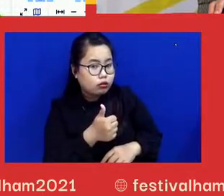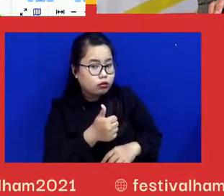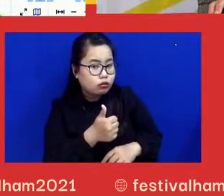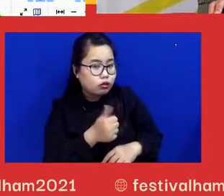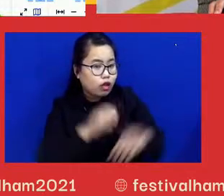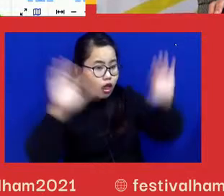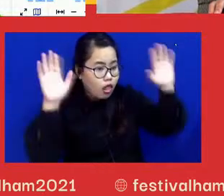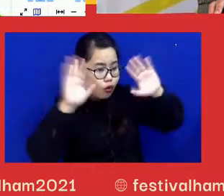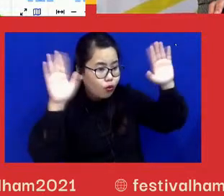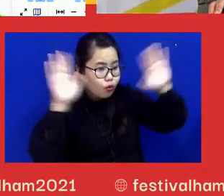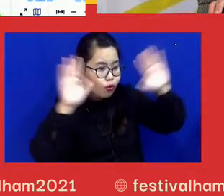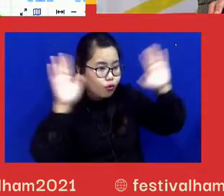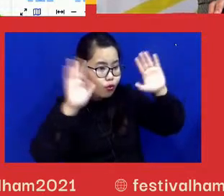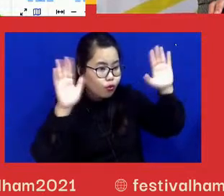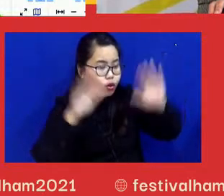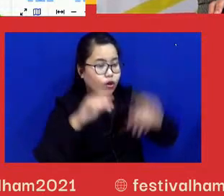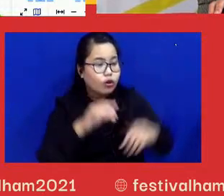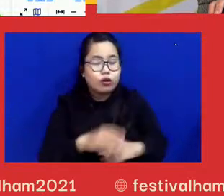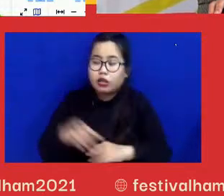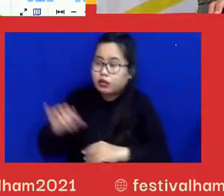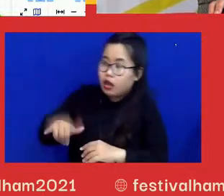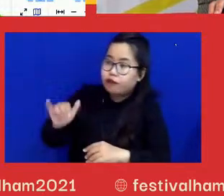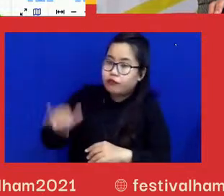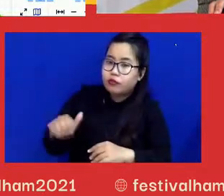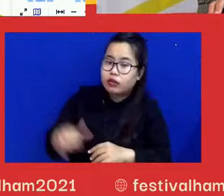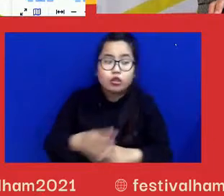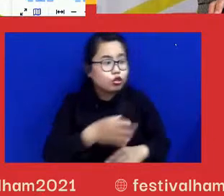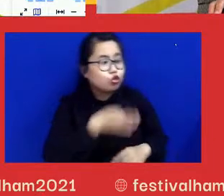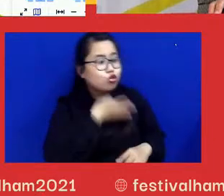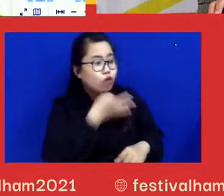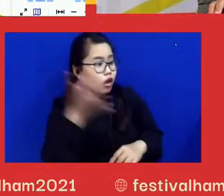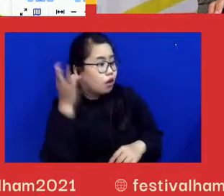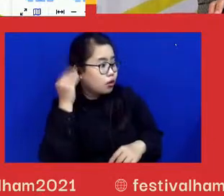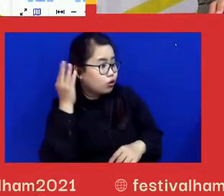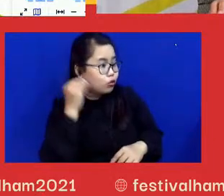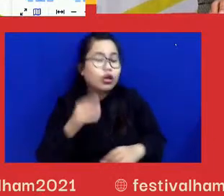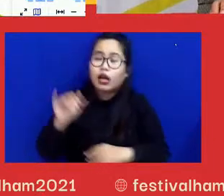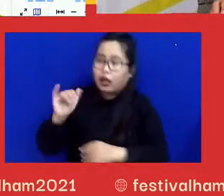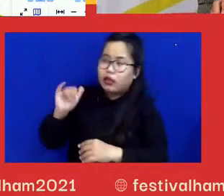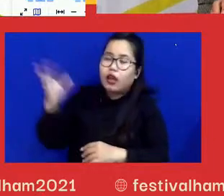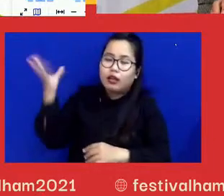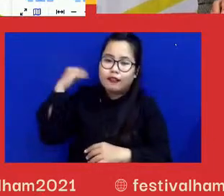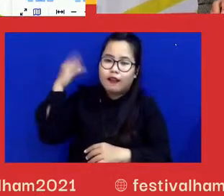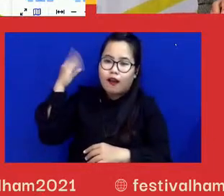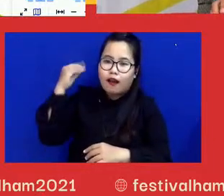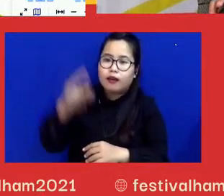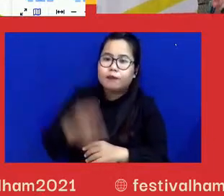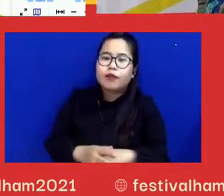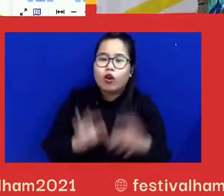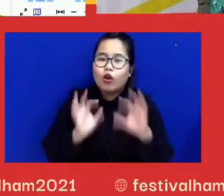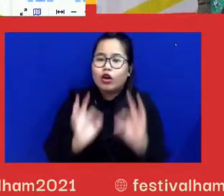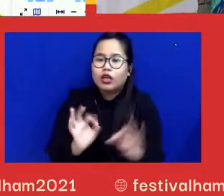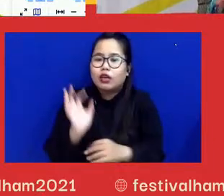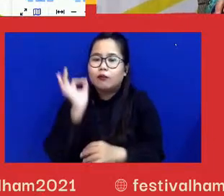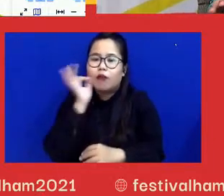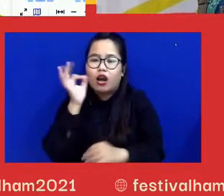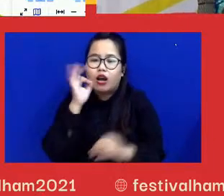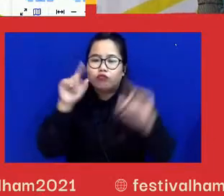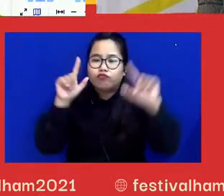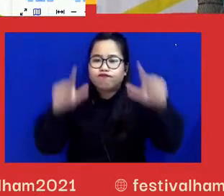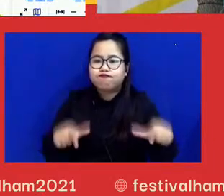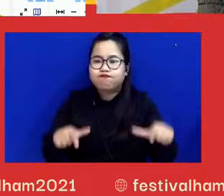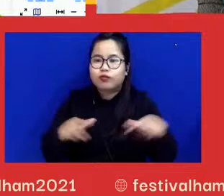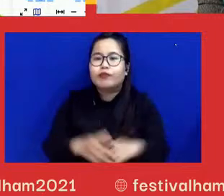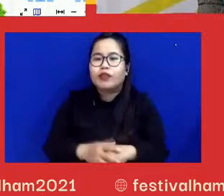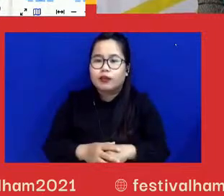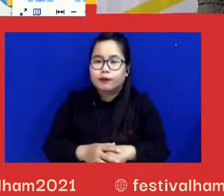Halo? Ya. Suaranya masuk? Masuk, masuk. Oke. Ya, maaf saya off cam-nya. Ya.